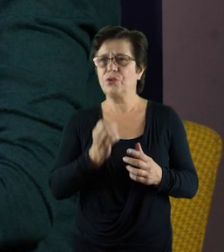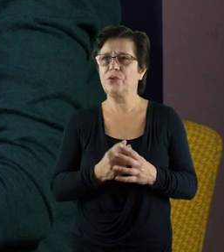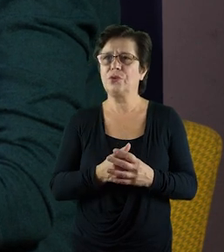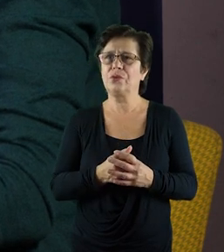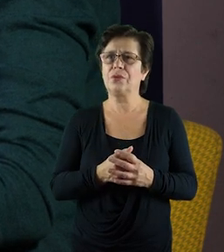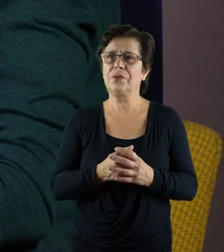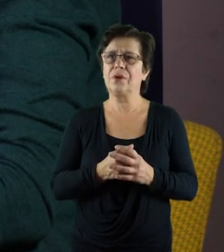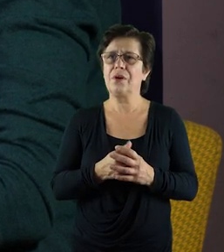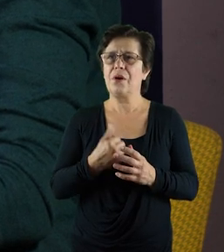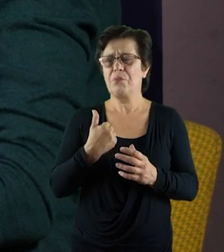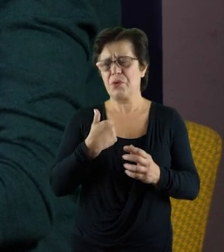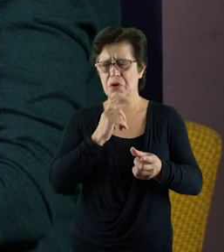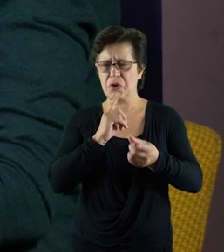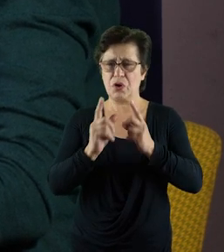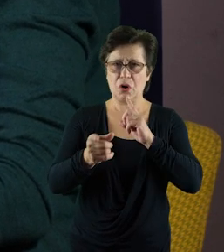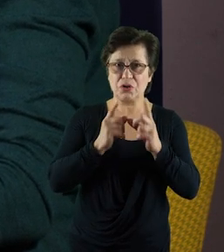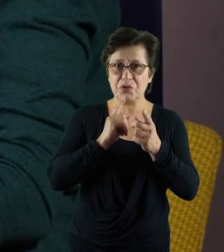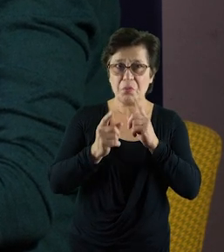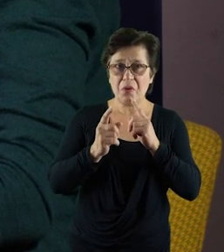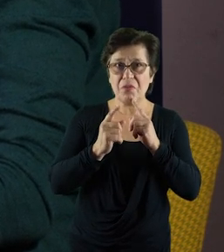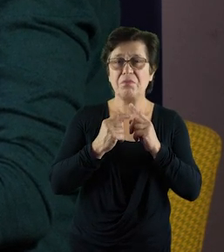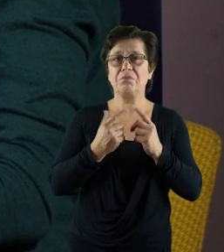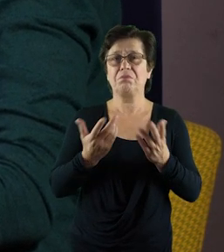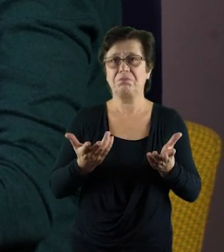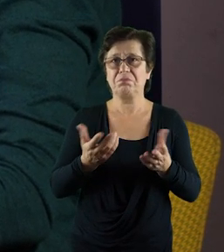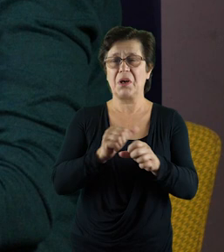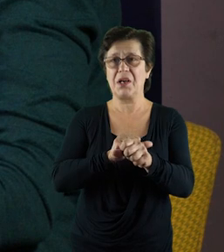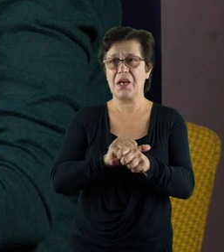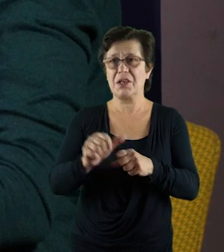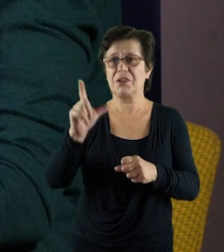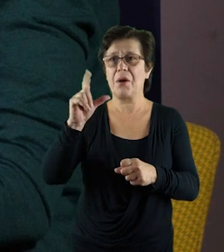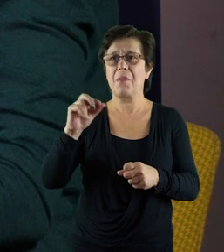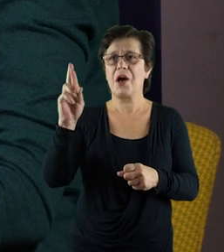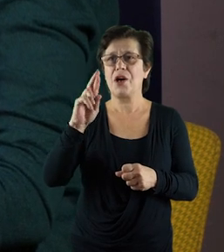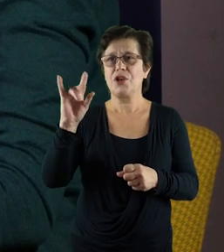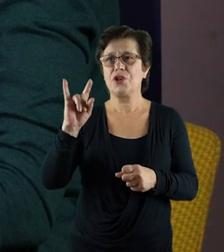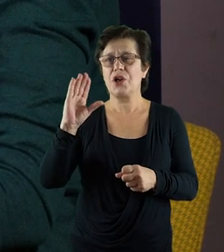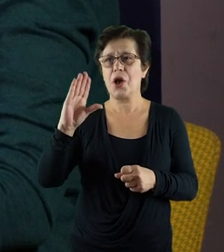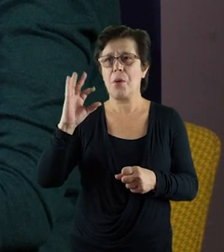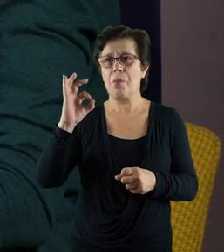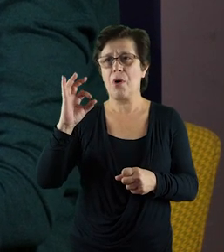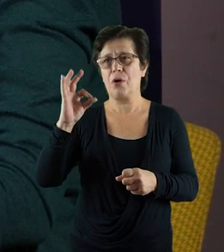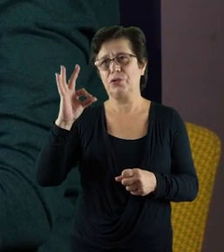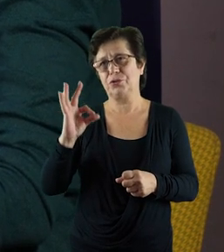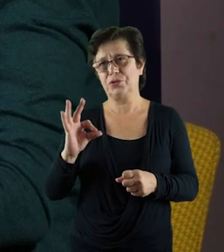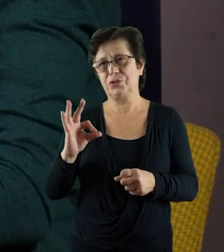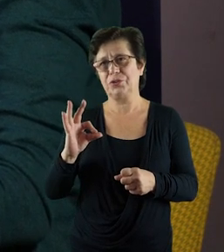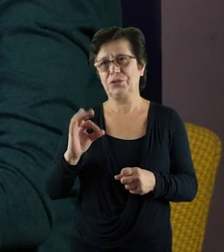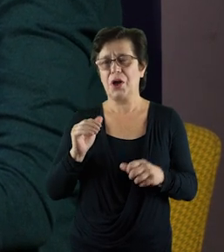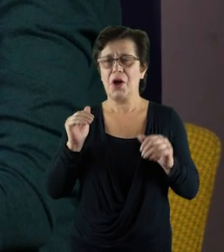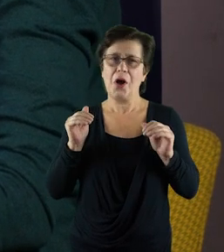No i w tych rozmowach pojawił się Julian Przyboś. Został wywołany do tablicy. Troszeczkę nie,